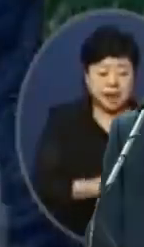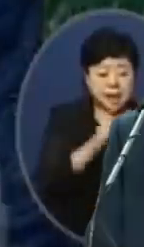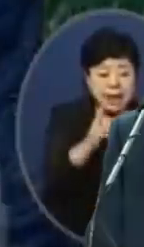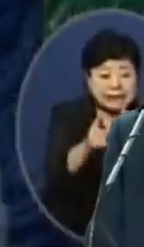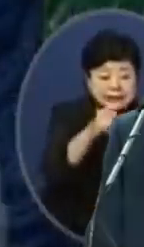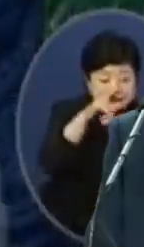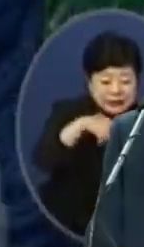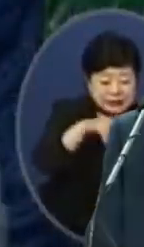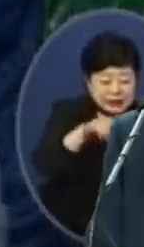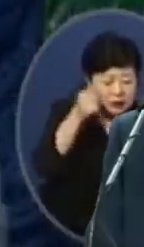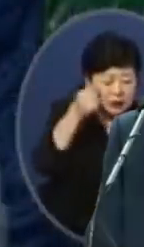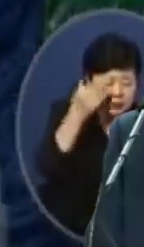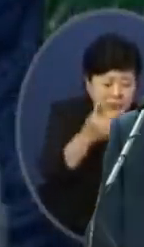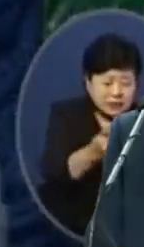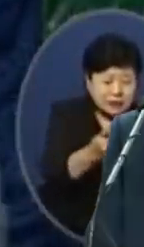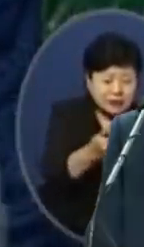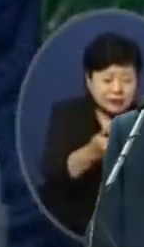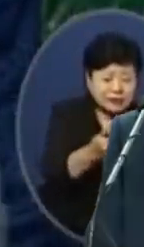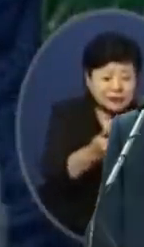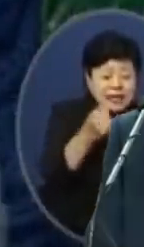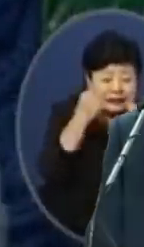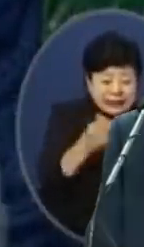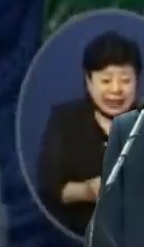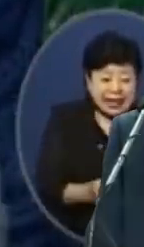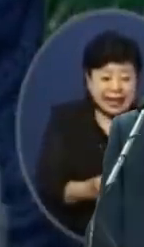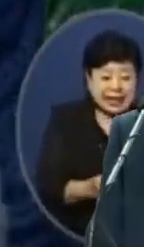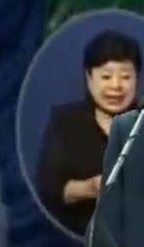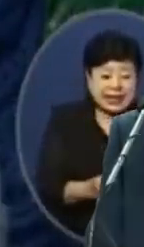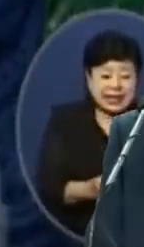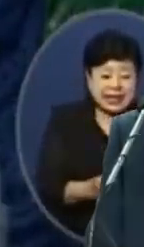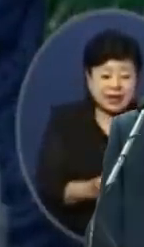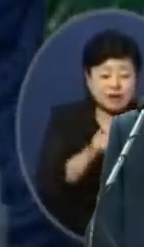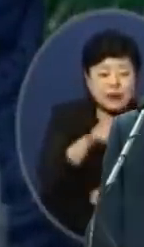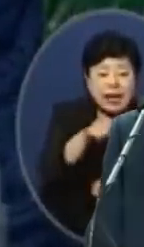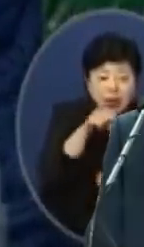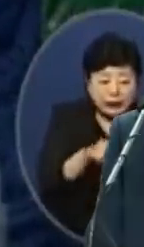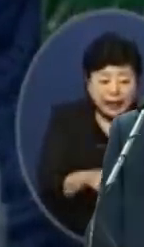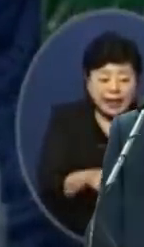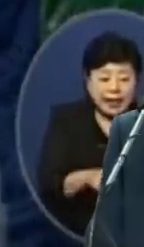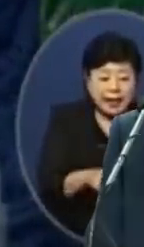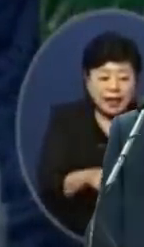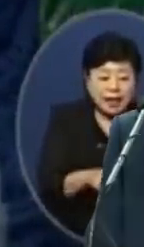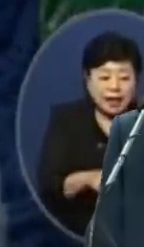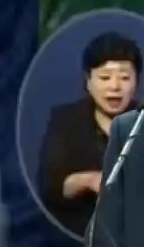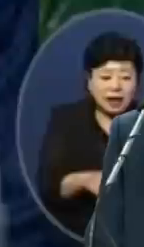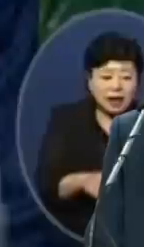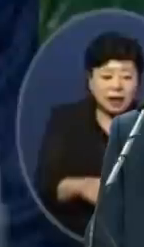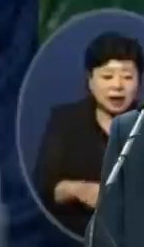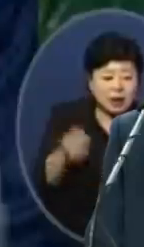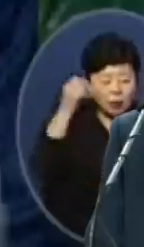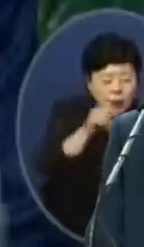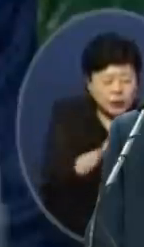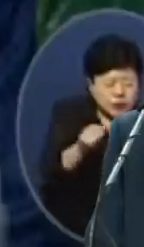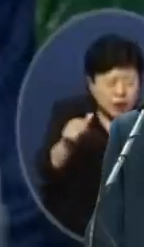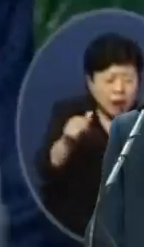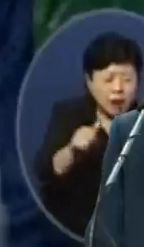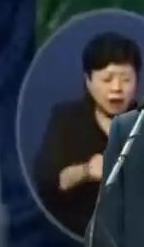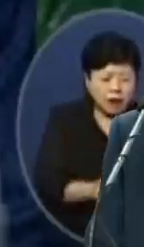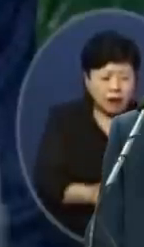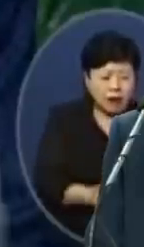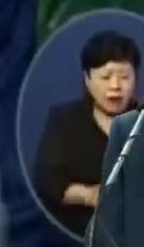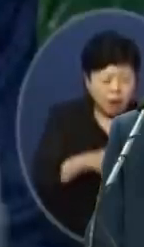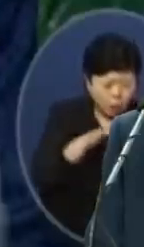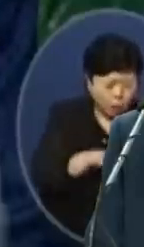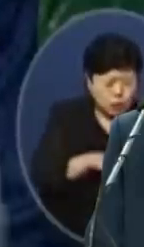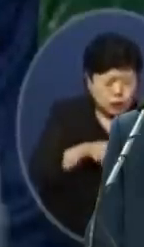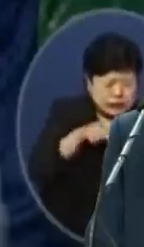말씀을 읽을 때 성령으로 말미암아 살아서 우리 가운데 혼과 영과 및 관절과 골수를 찔러 쪼개기까지